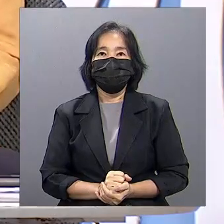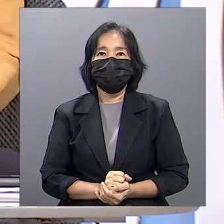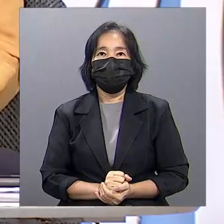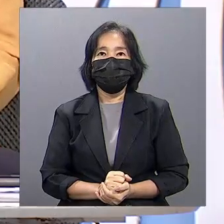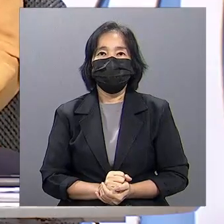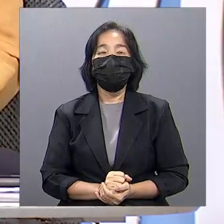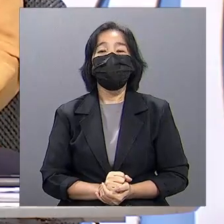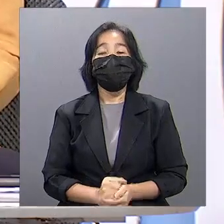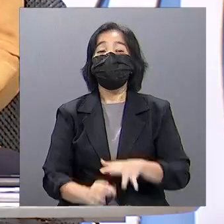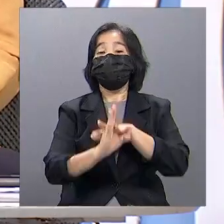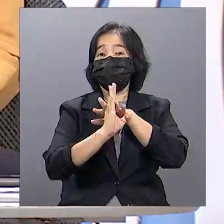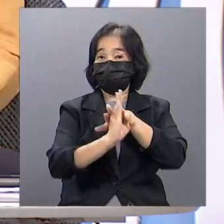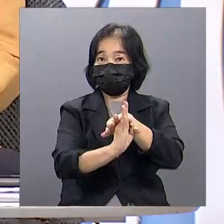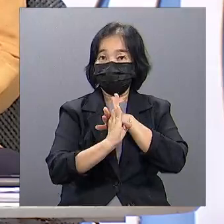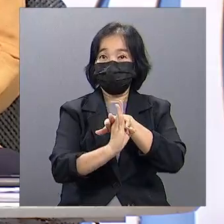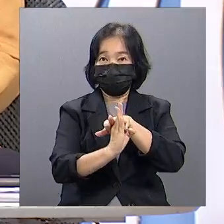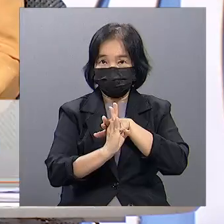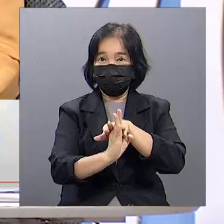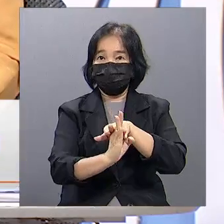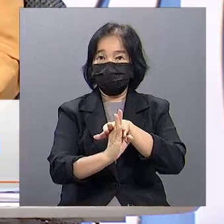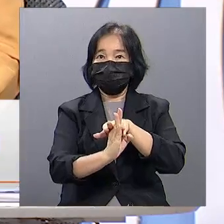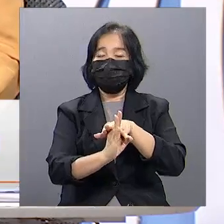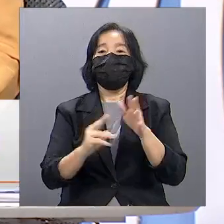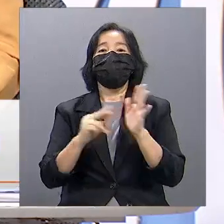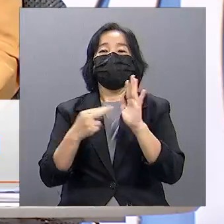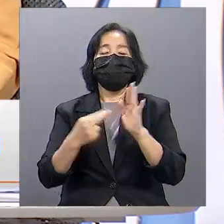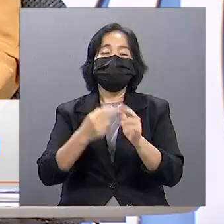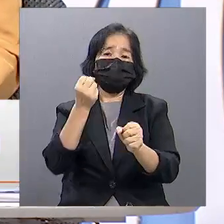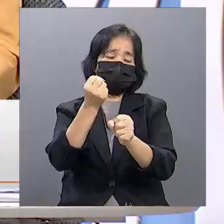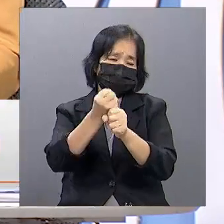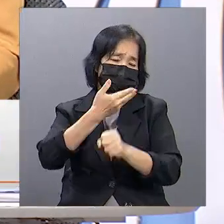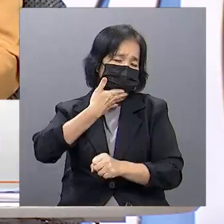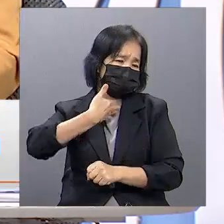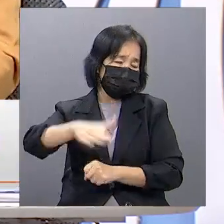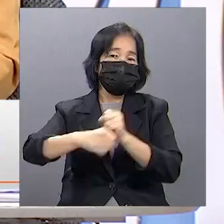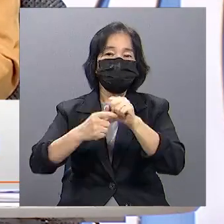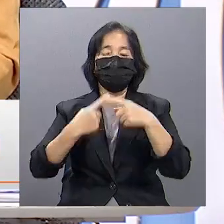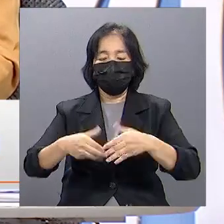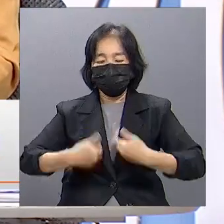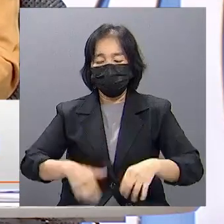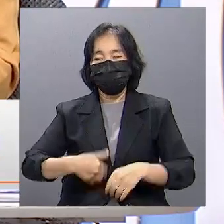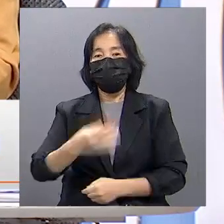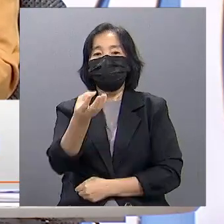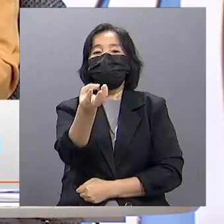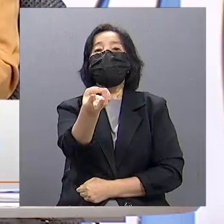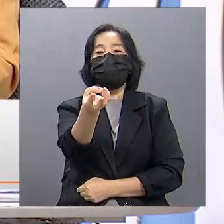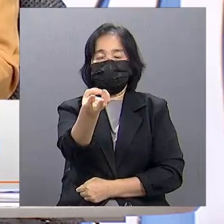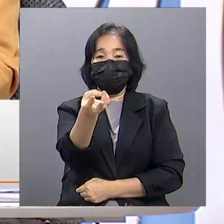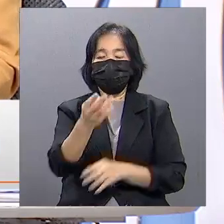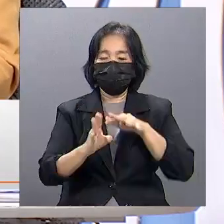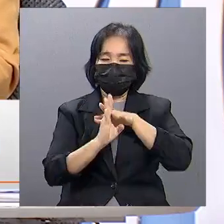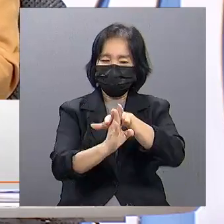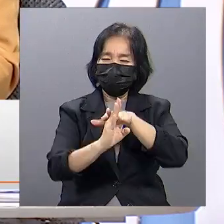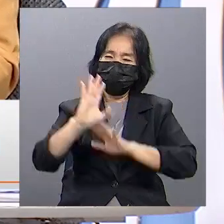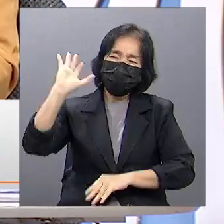นั้นจัดว่าเป็นสัตว์ที่อยู่ในกลุ่มอายุยืนนะคะคุณผู้ชมแต่ว่าออกลูกได้น้อยค่ะแล้วฉลามทั่วโลกที่ถูกจับได้จากการประม